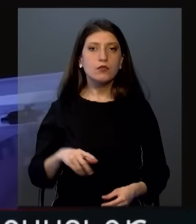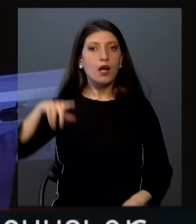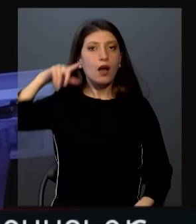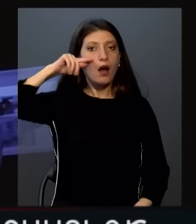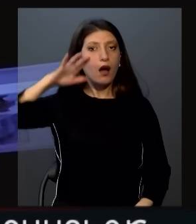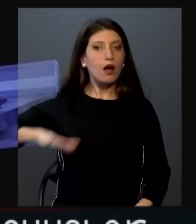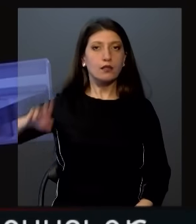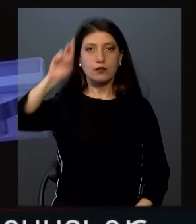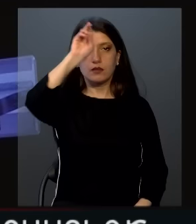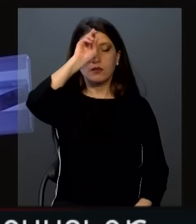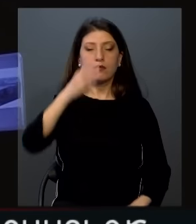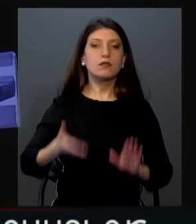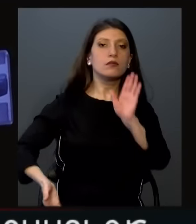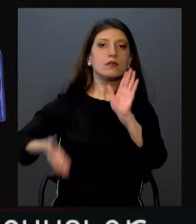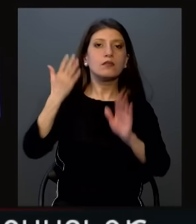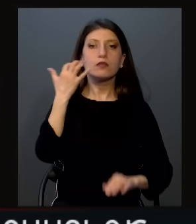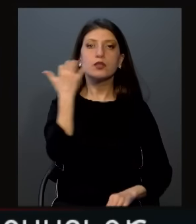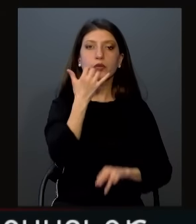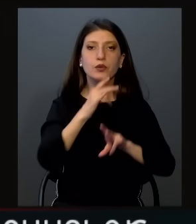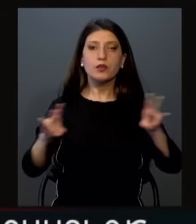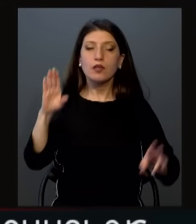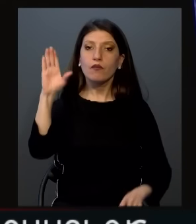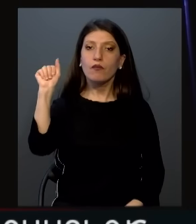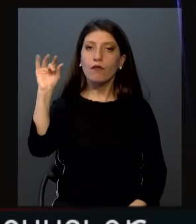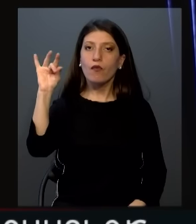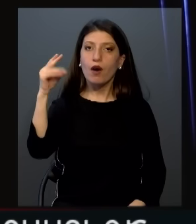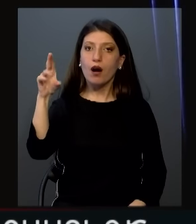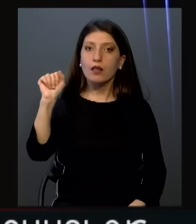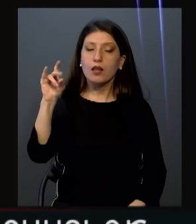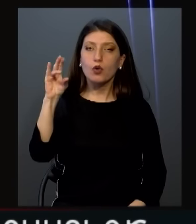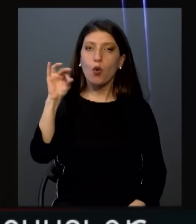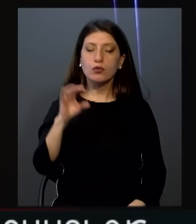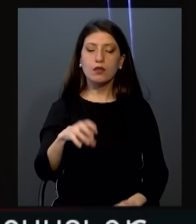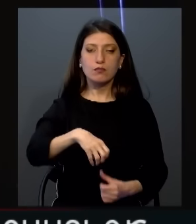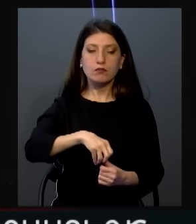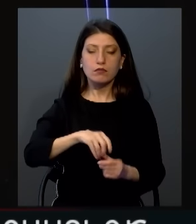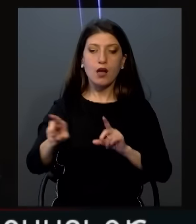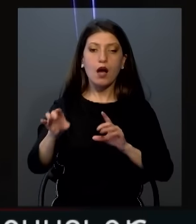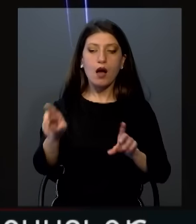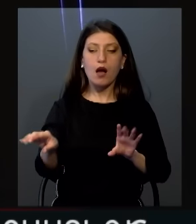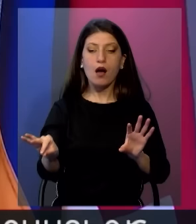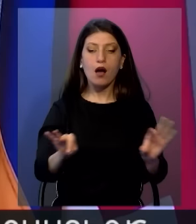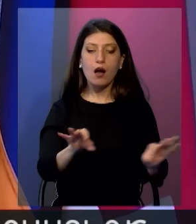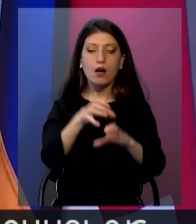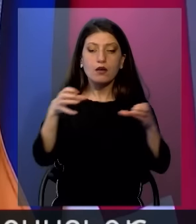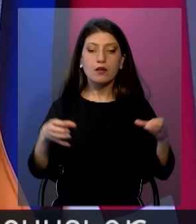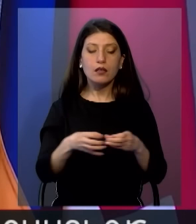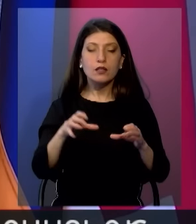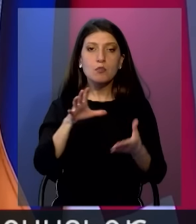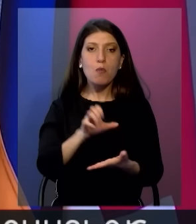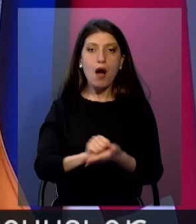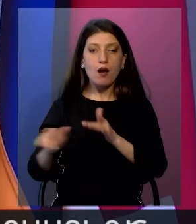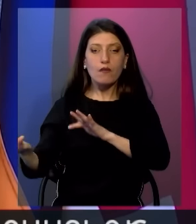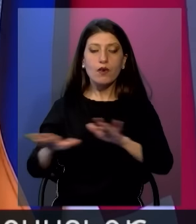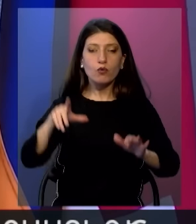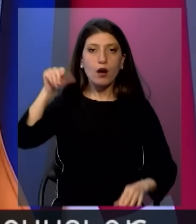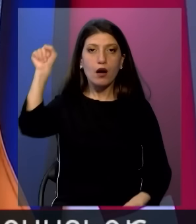Հայաստանի Հանրապետության նախկին արտգործնախարար Վարդան Օսկանյանի գլխավորած հանձնախումբը զբաղվելու է Արցախի ժողովրդի